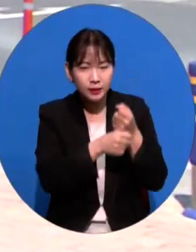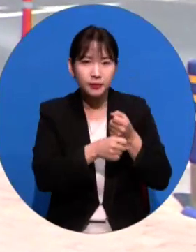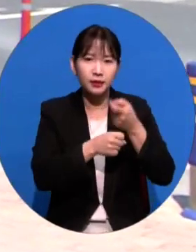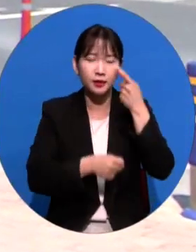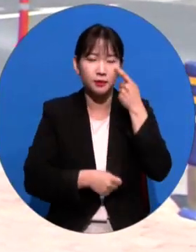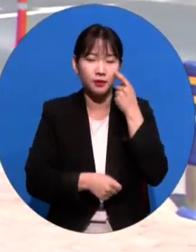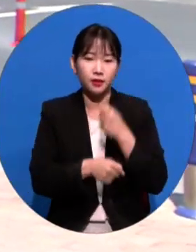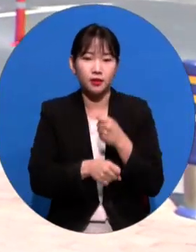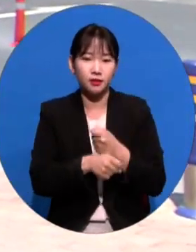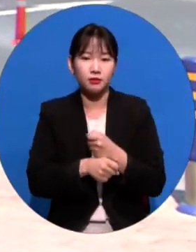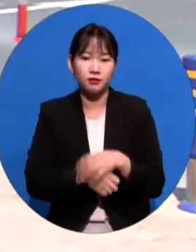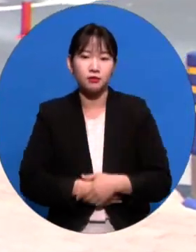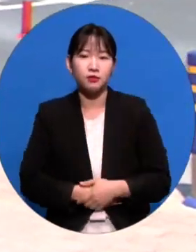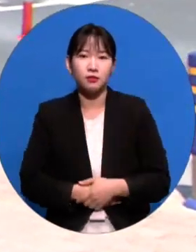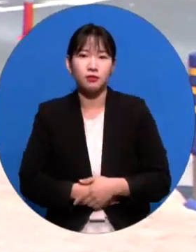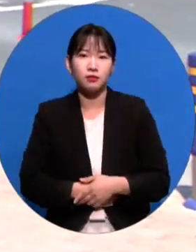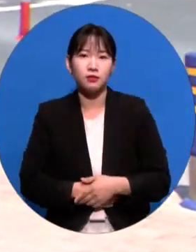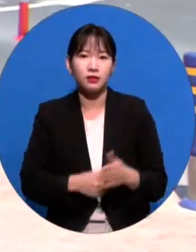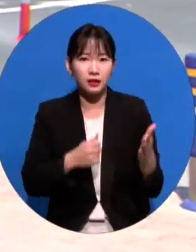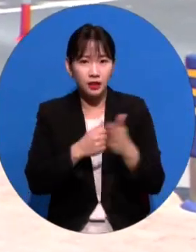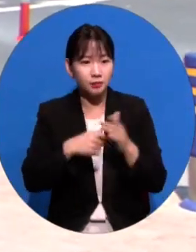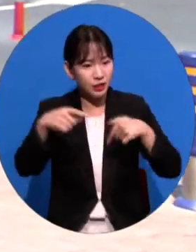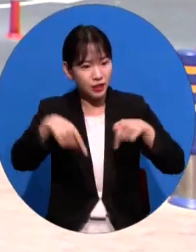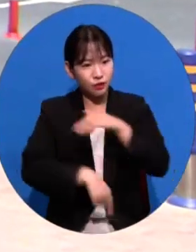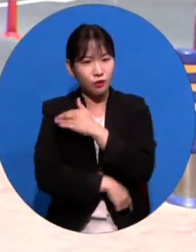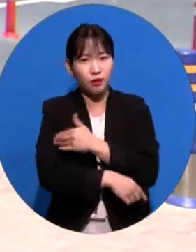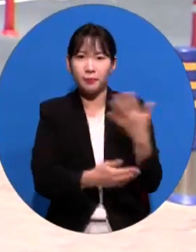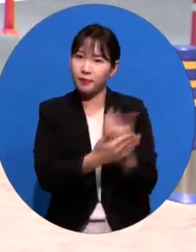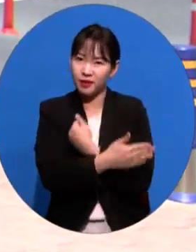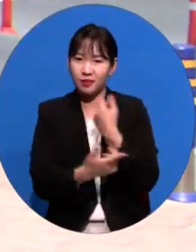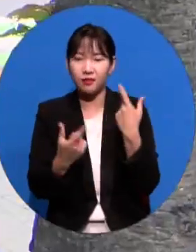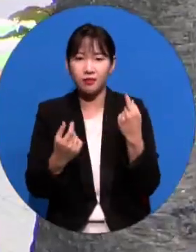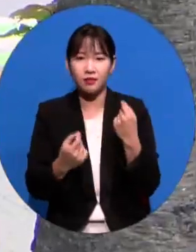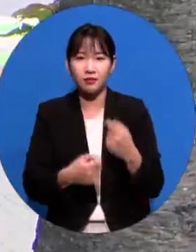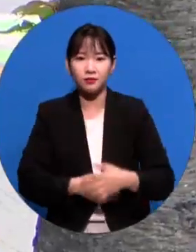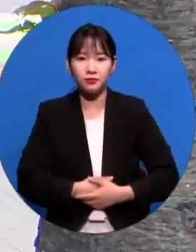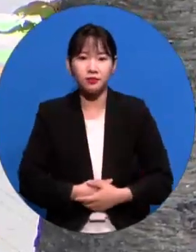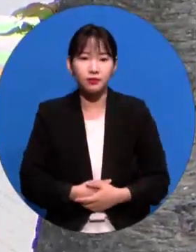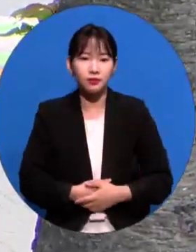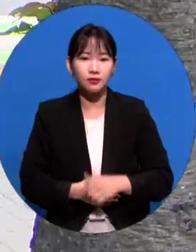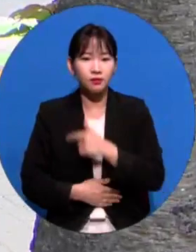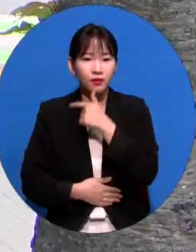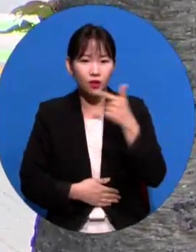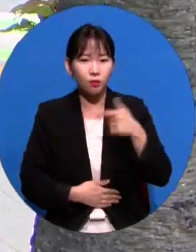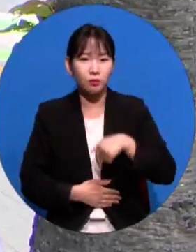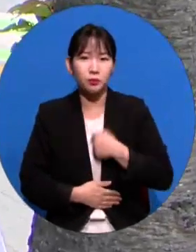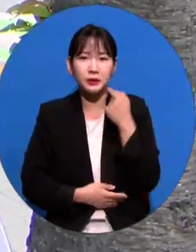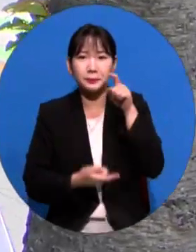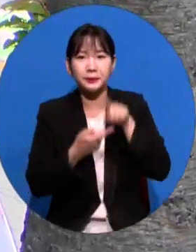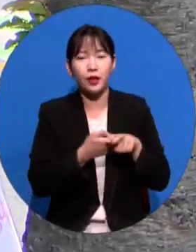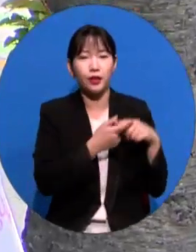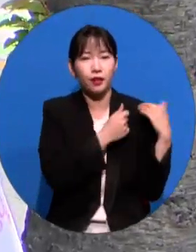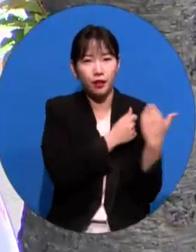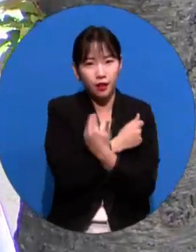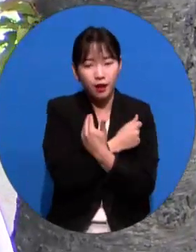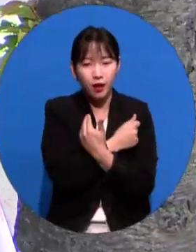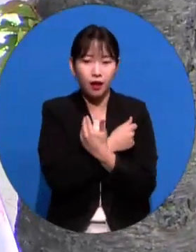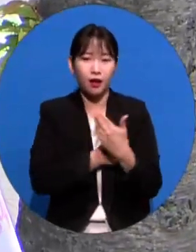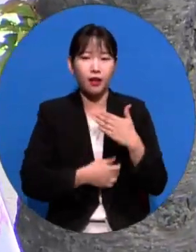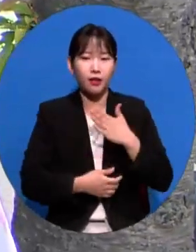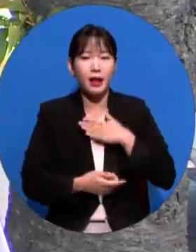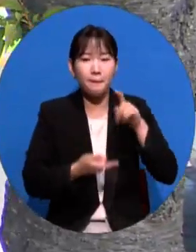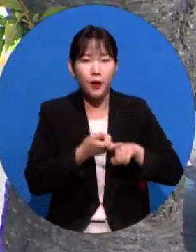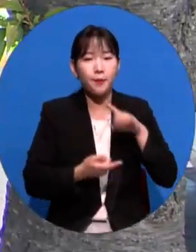가고 아 그래서 정권을 뺏긴 것 같아요 너무 자기 식구 감싸기 자기 싶고 내 보내셨고